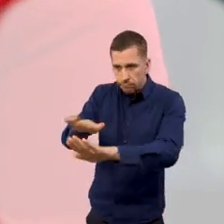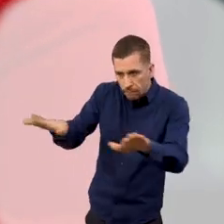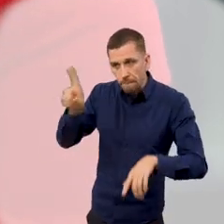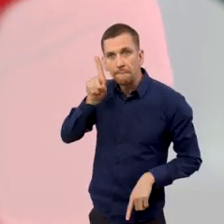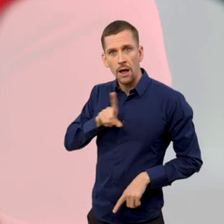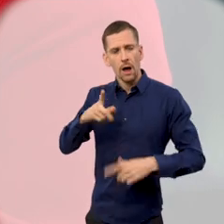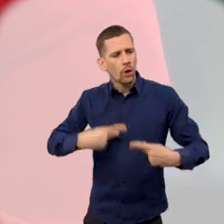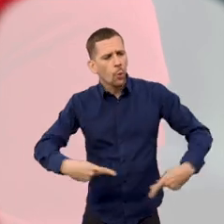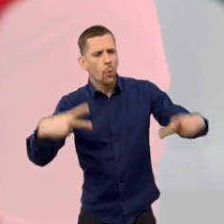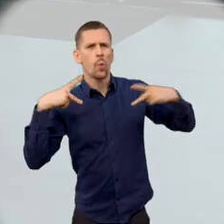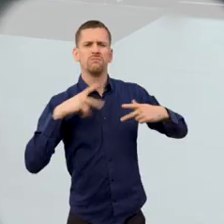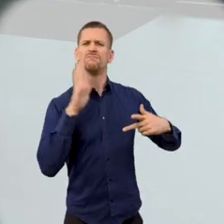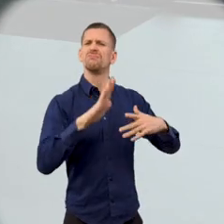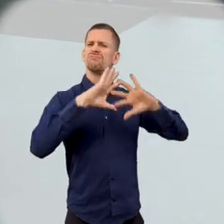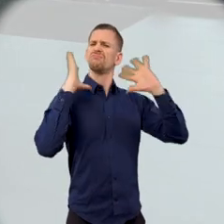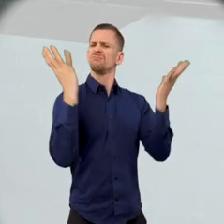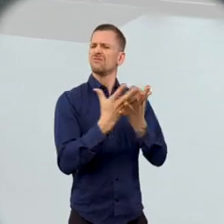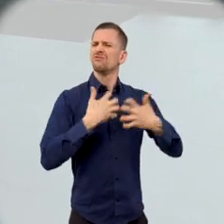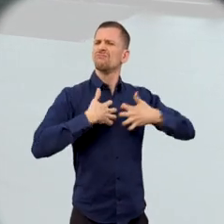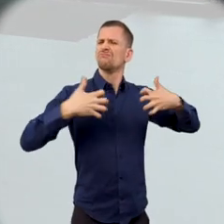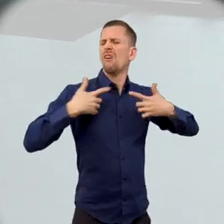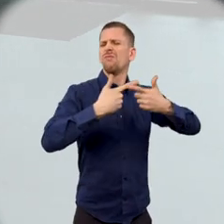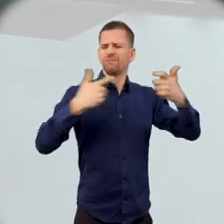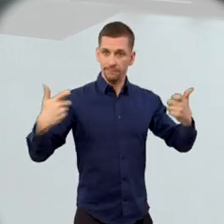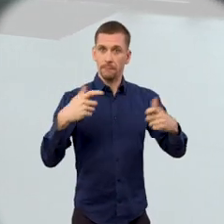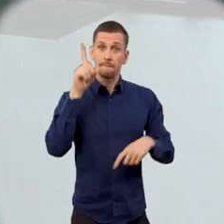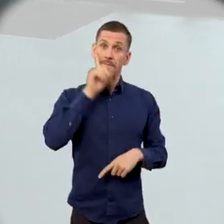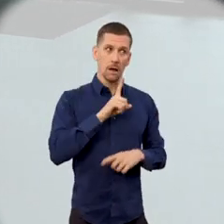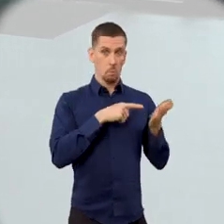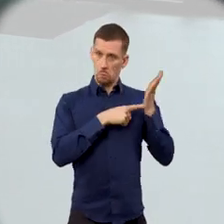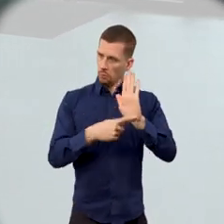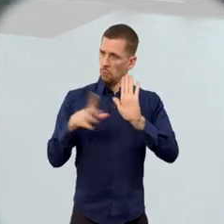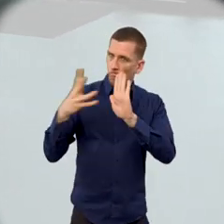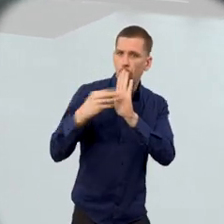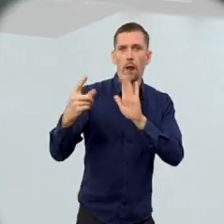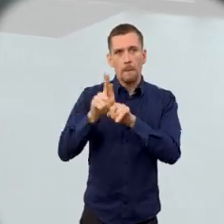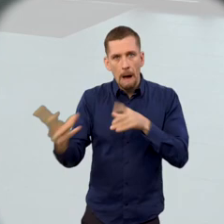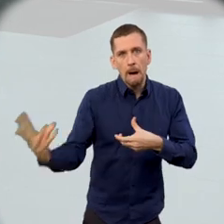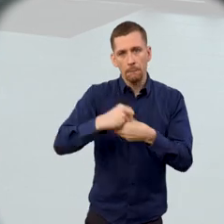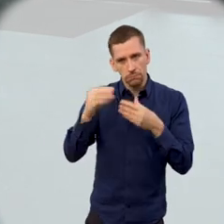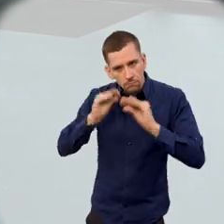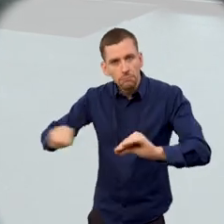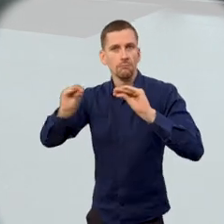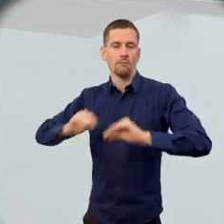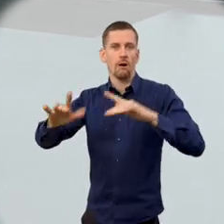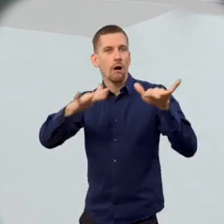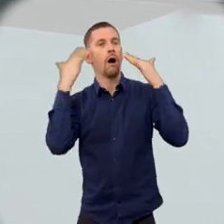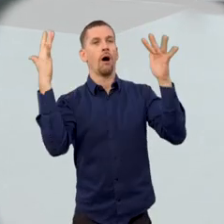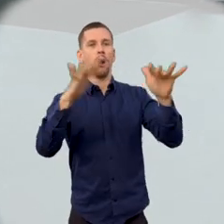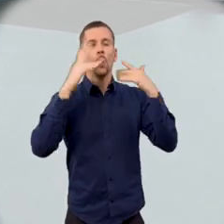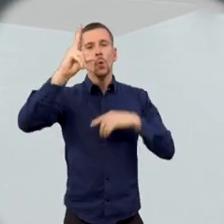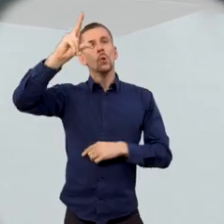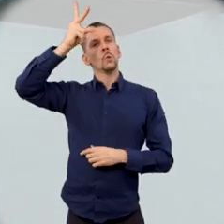les filles à participer à des ateliers animés par des femmes et des ateliers purement techniques. Parce qu'en